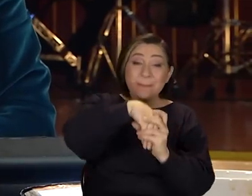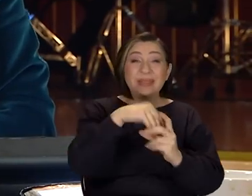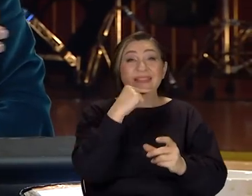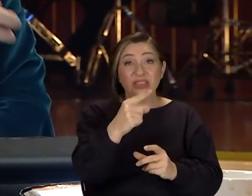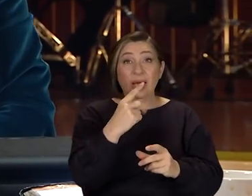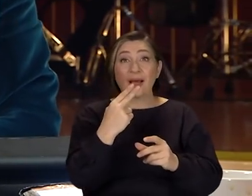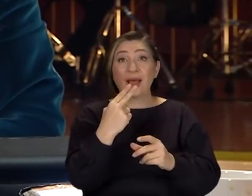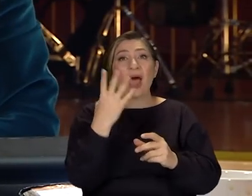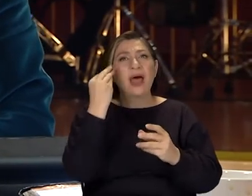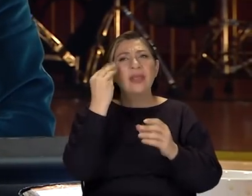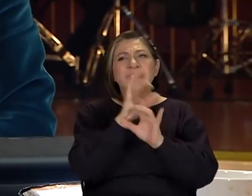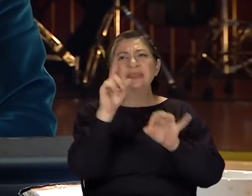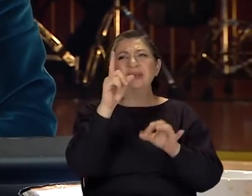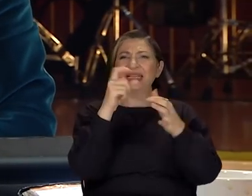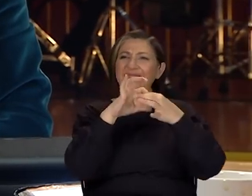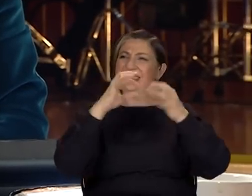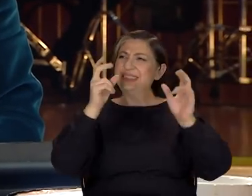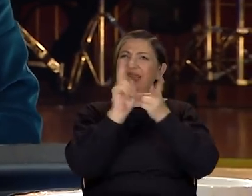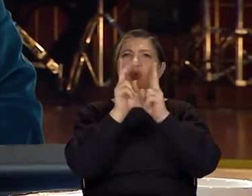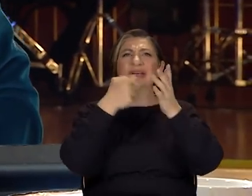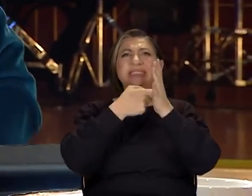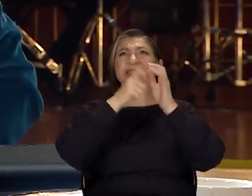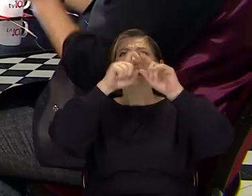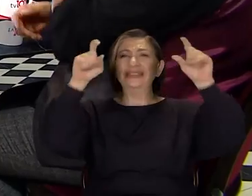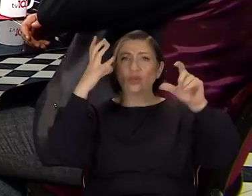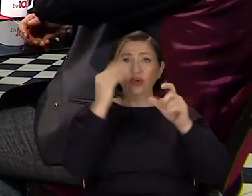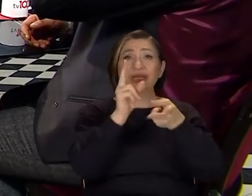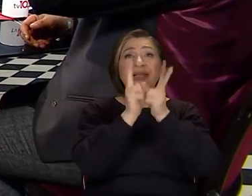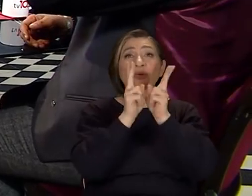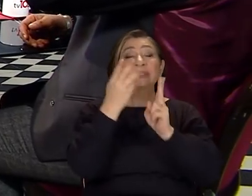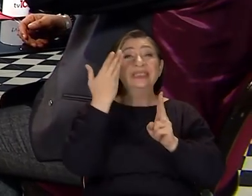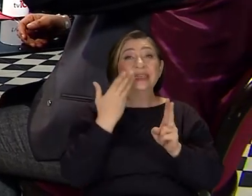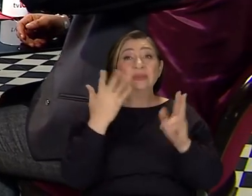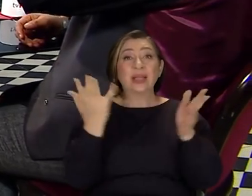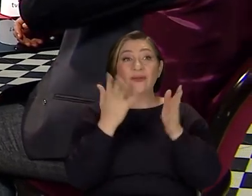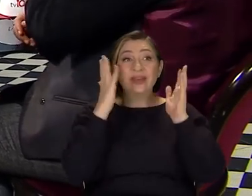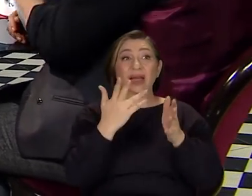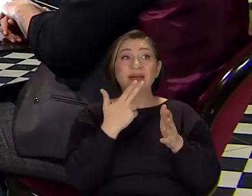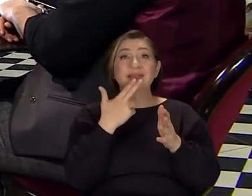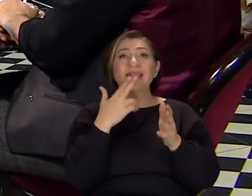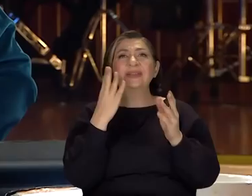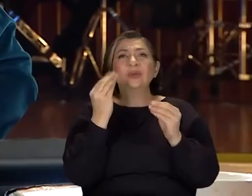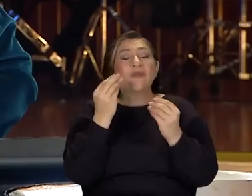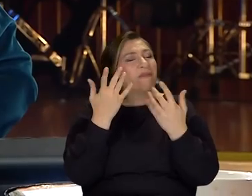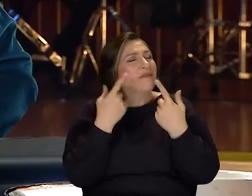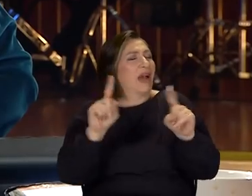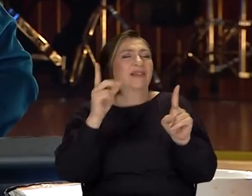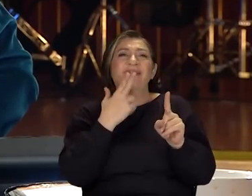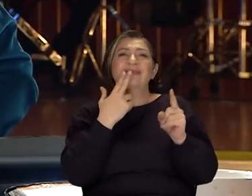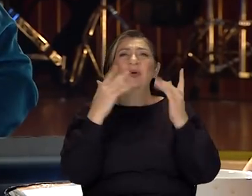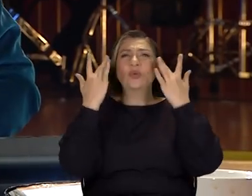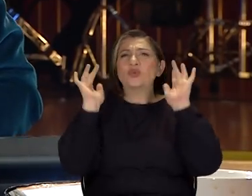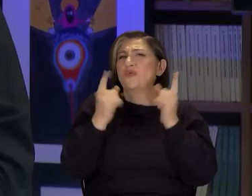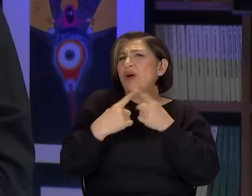arada deyince artık anlamsız bir isim oldu. Zaten tiyatro seyircimiz de daha çok hanımlar. Çünkü hanımlar daha entelektüel erkeklere